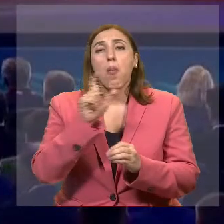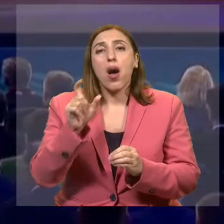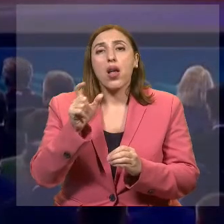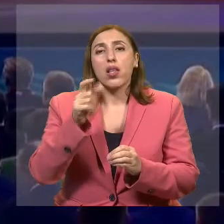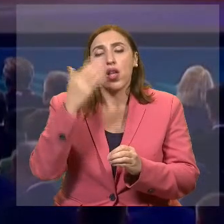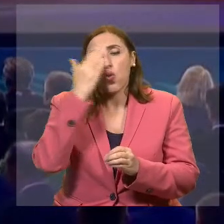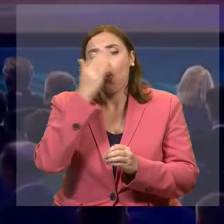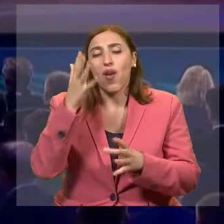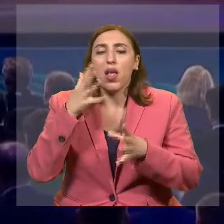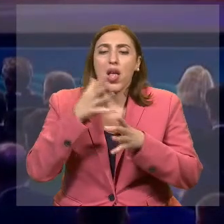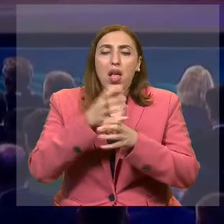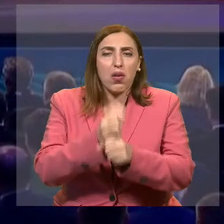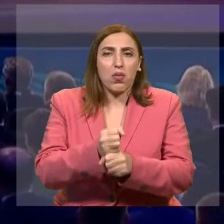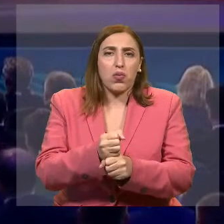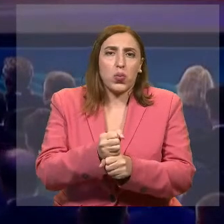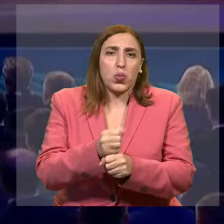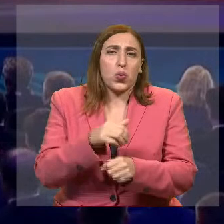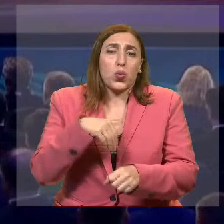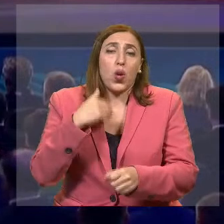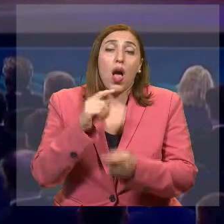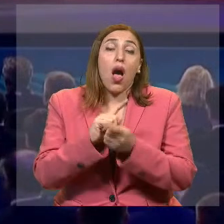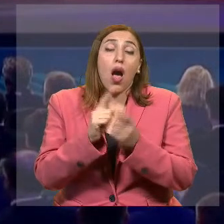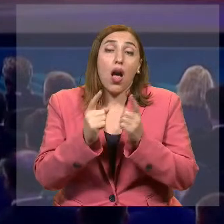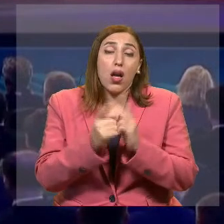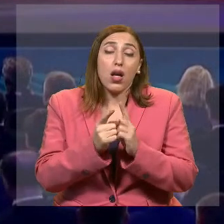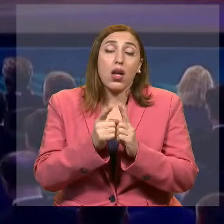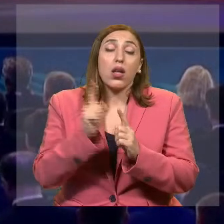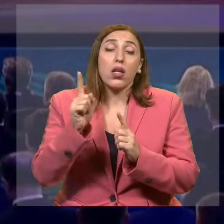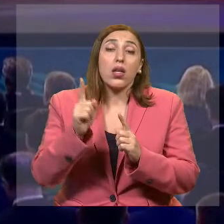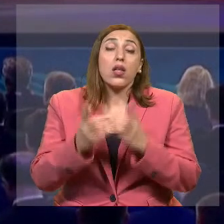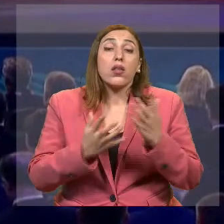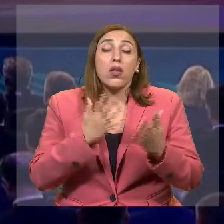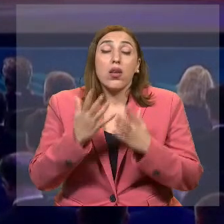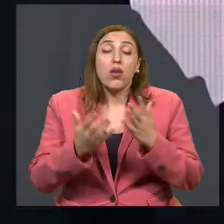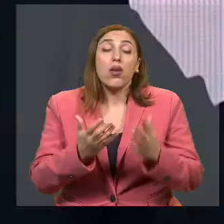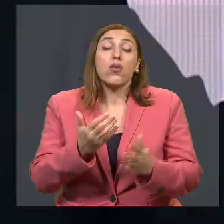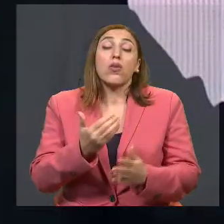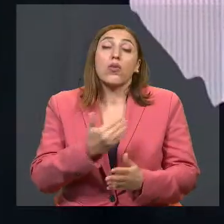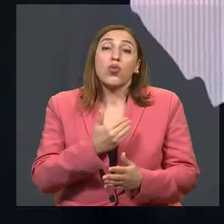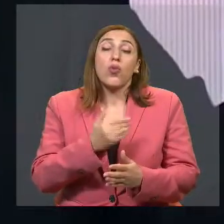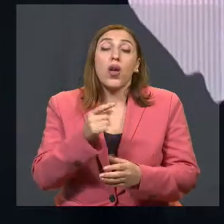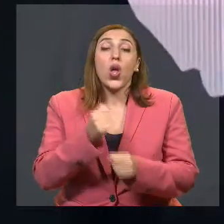զտումներով, ավելին ընդհակառակը հետաքրքրված են, որպեսզի այդ գործընթացը փափուկ ընթանա։